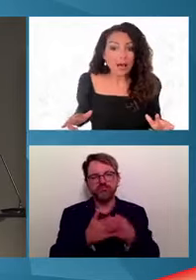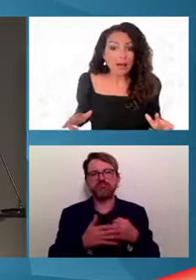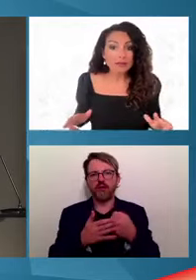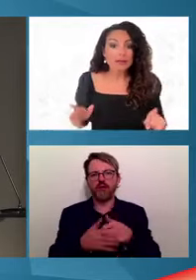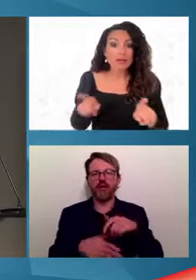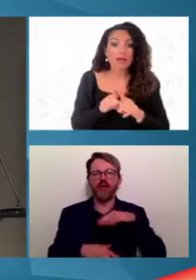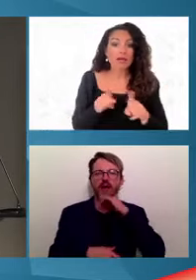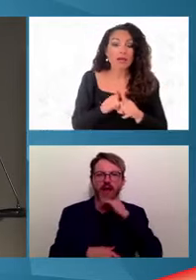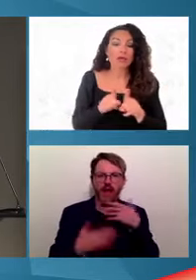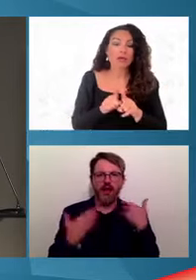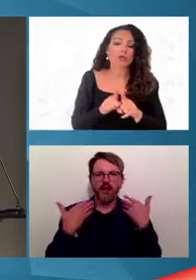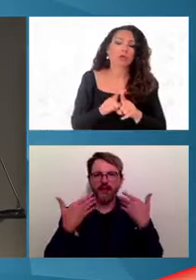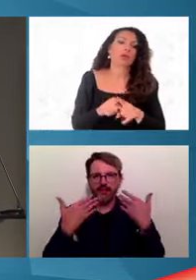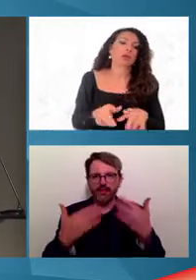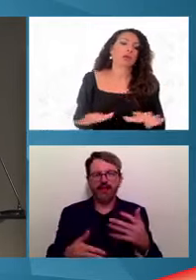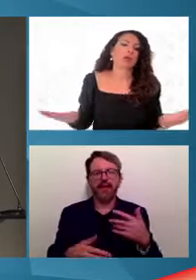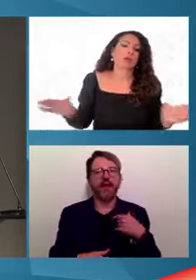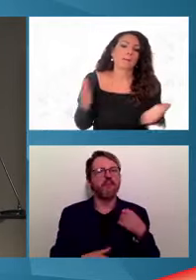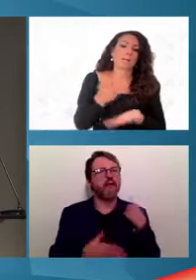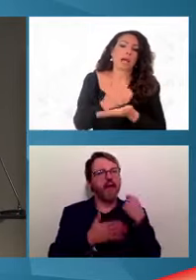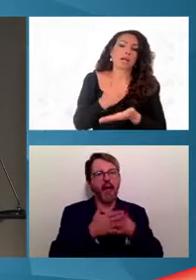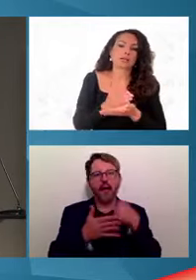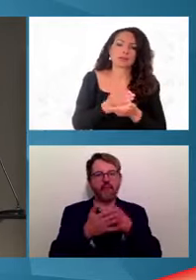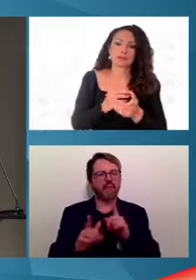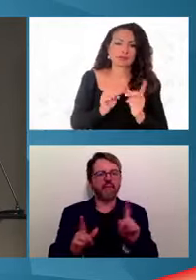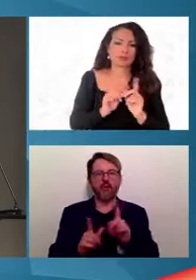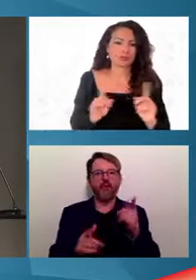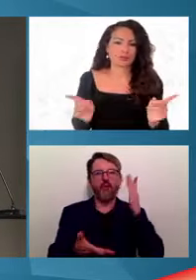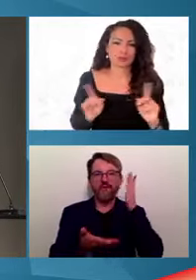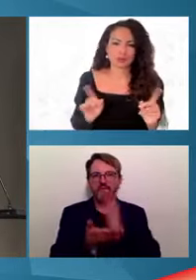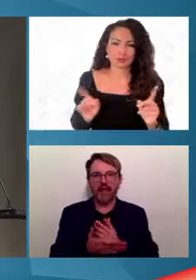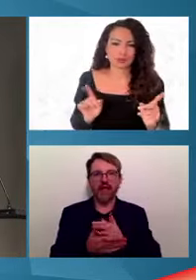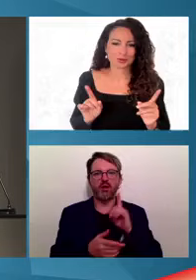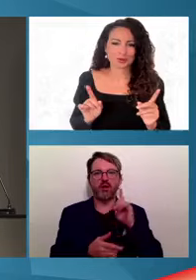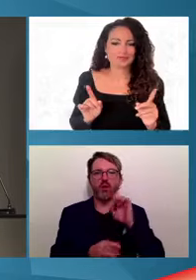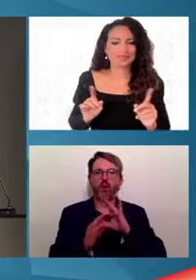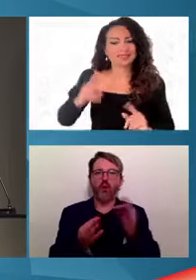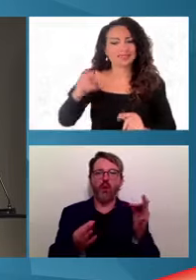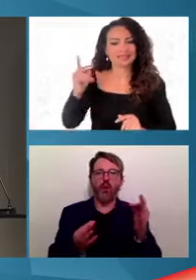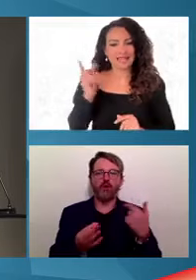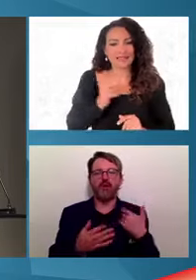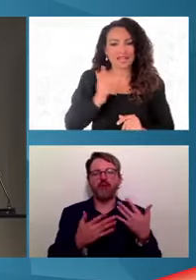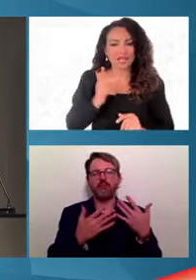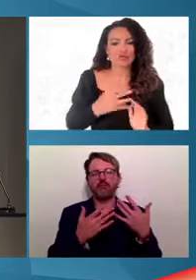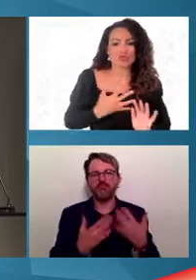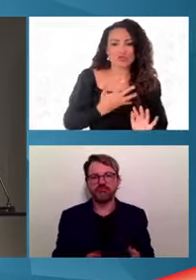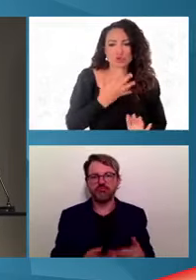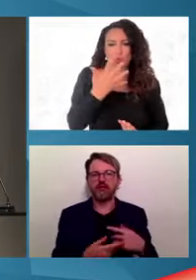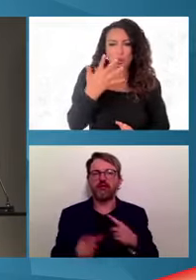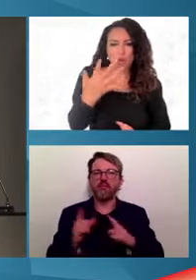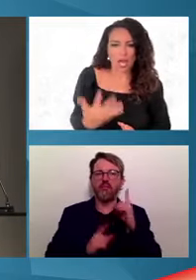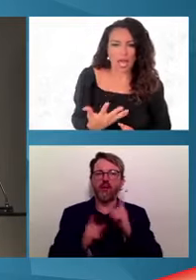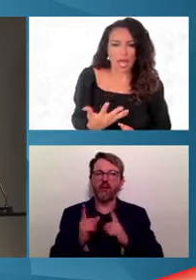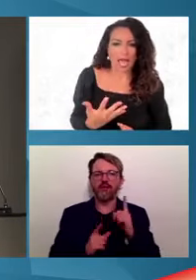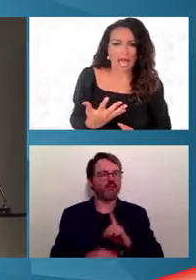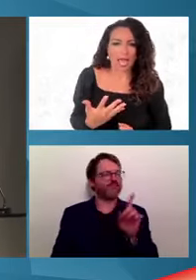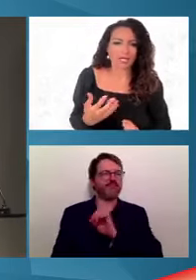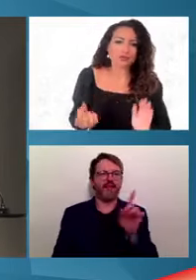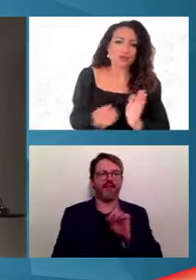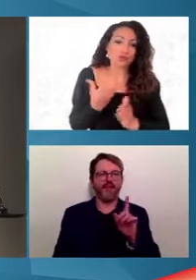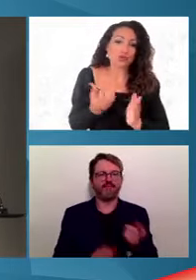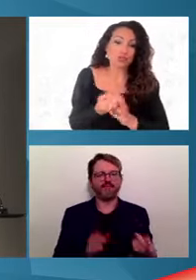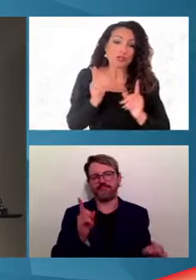wir, aber abgekämpft und fertig und gar demotiviert nicht, ganz im Gegenteil, man hat hier ganz